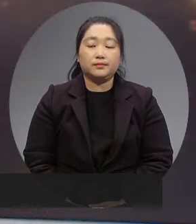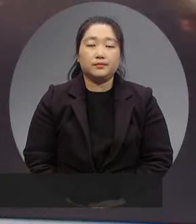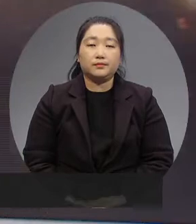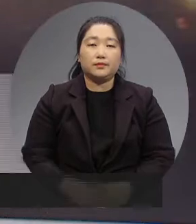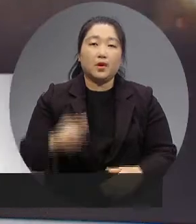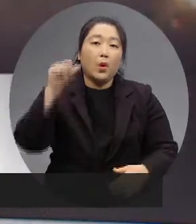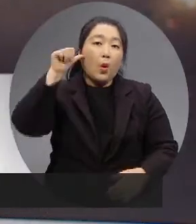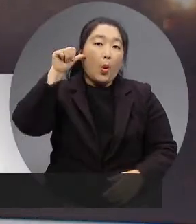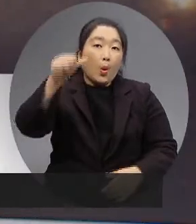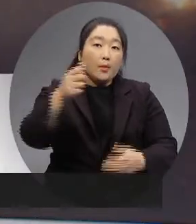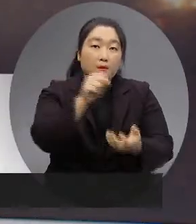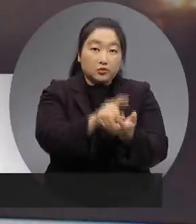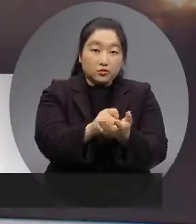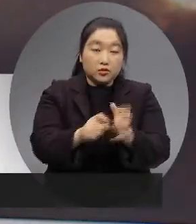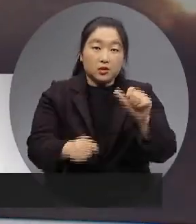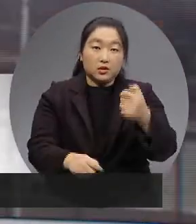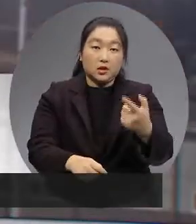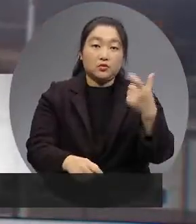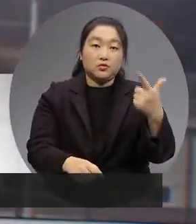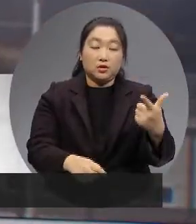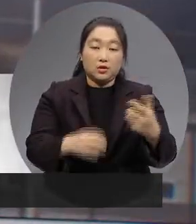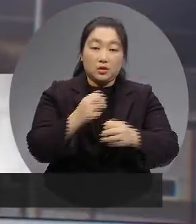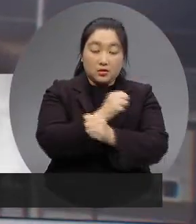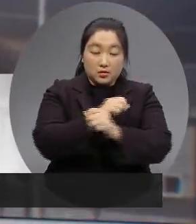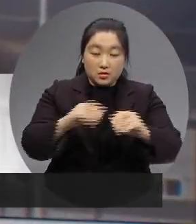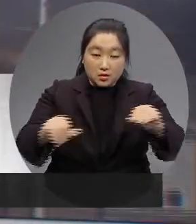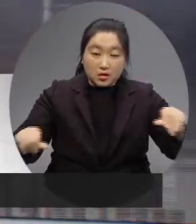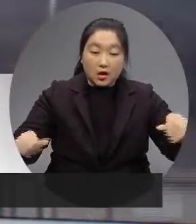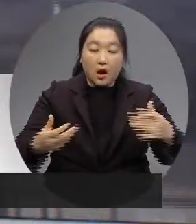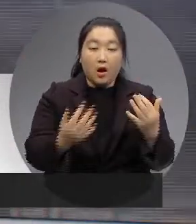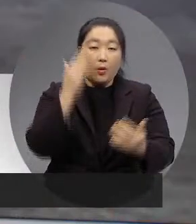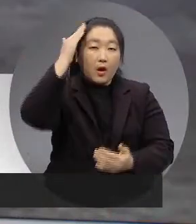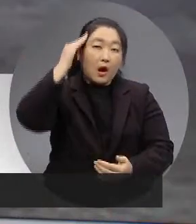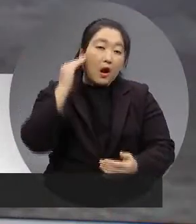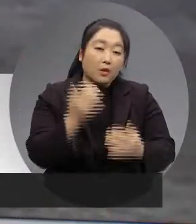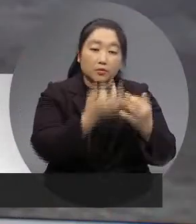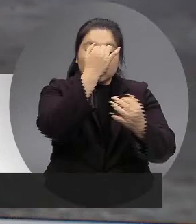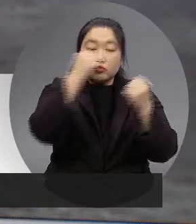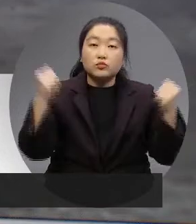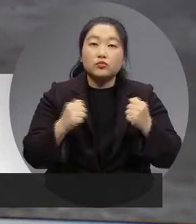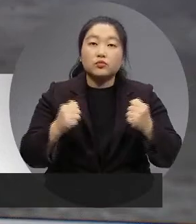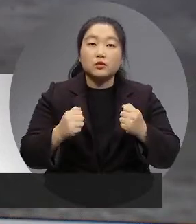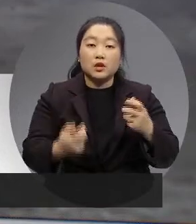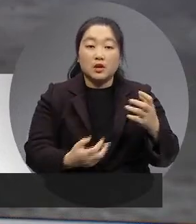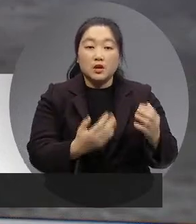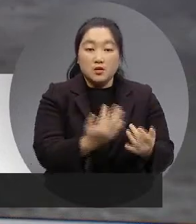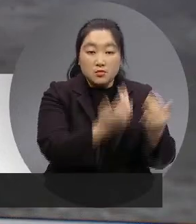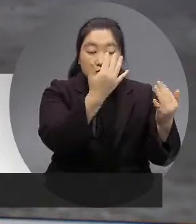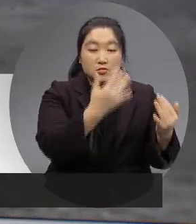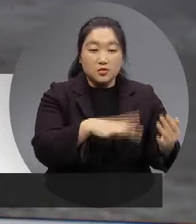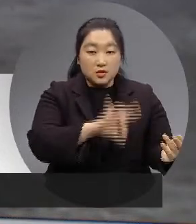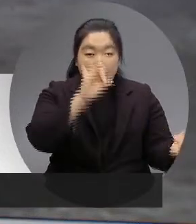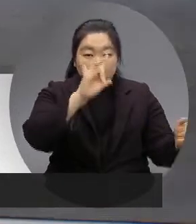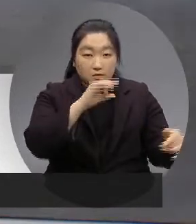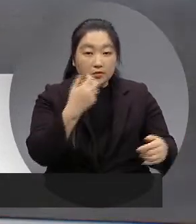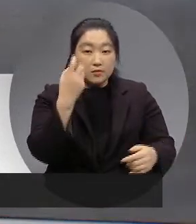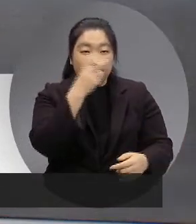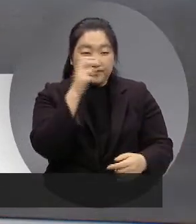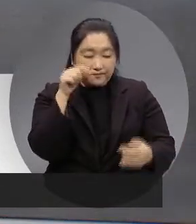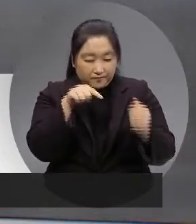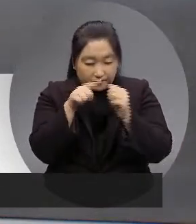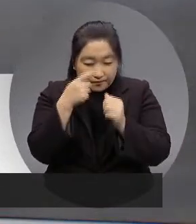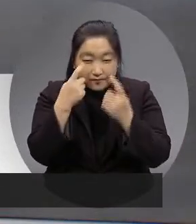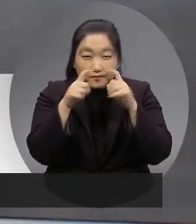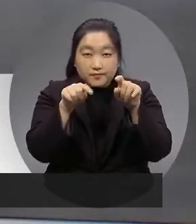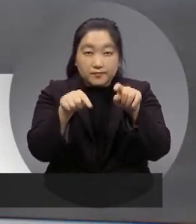닷새 만에 축구장 66개 면적의 산림이 잿더미가 된 충북에서 산불을 낸 실화자 추적이 한창입니다.